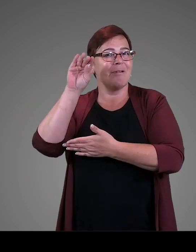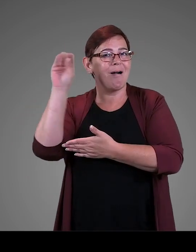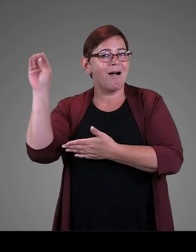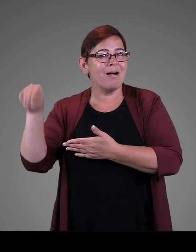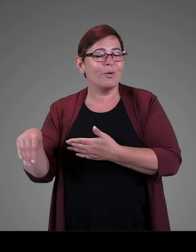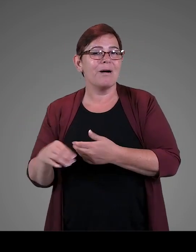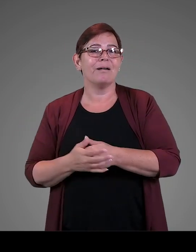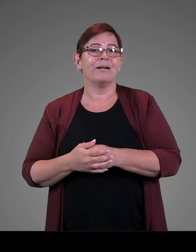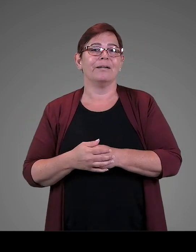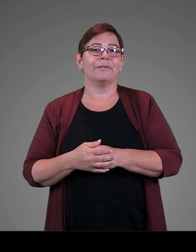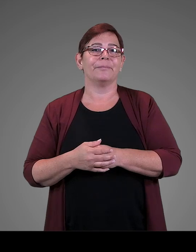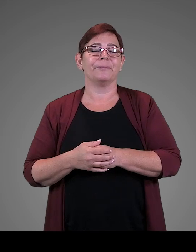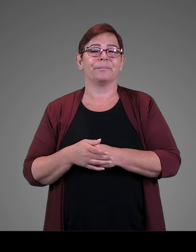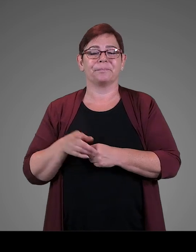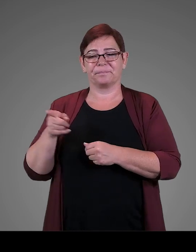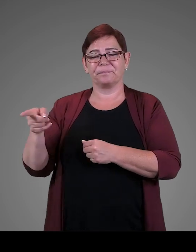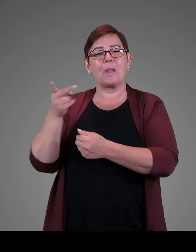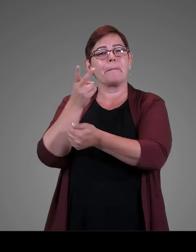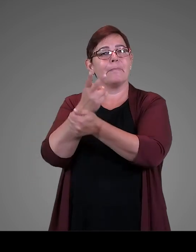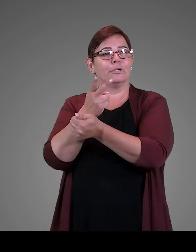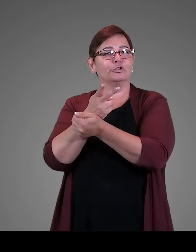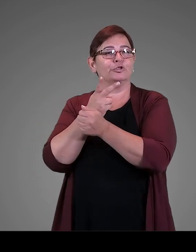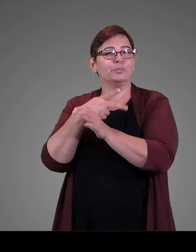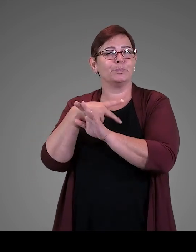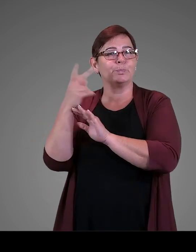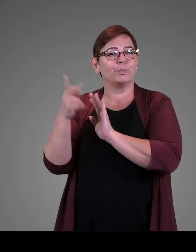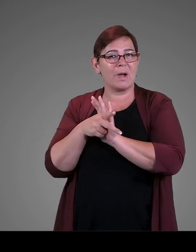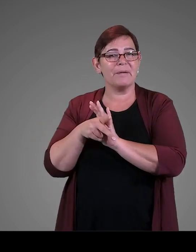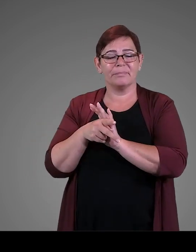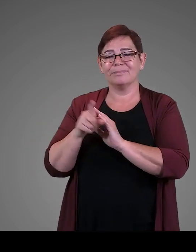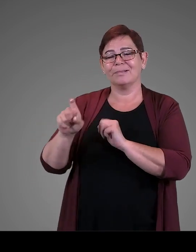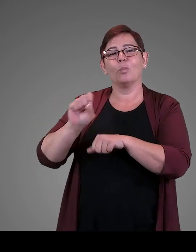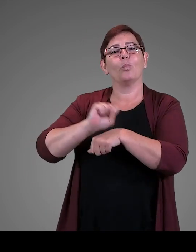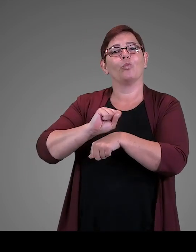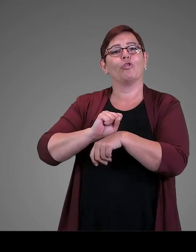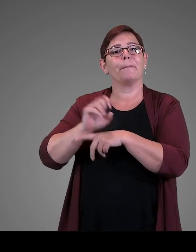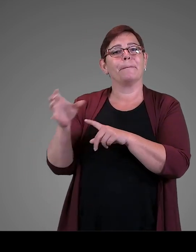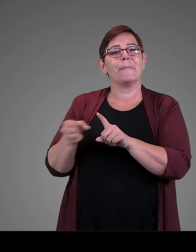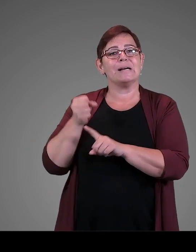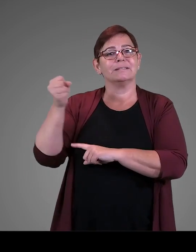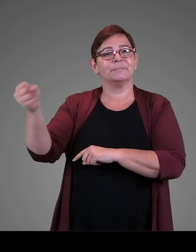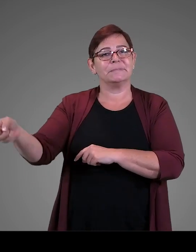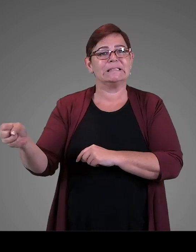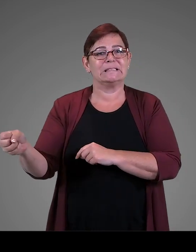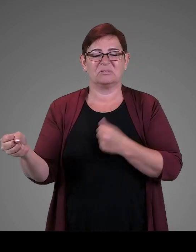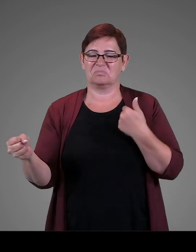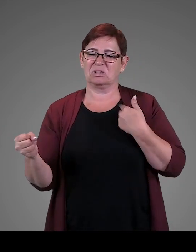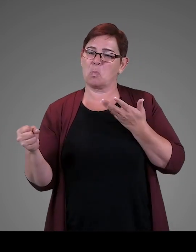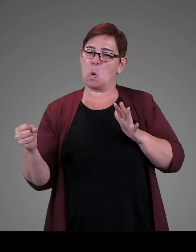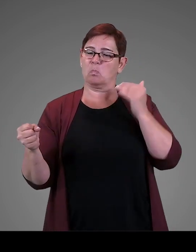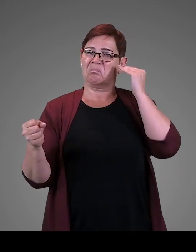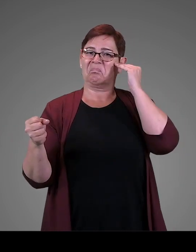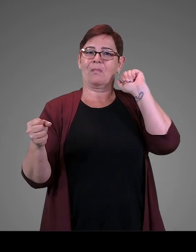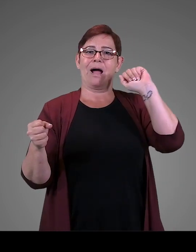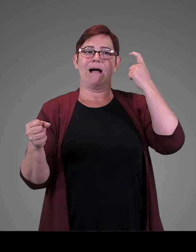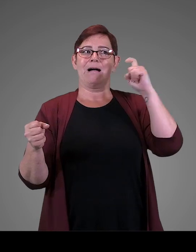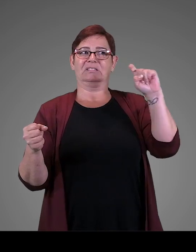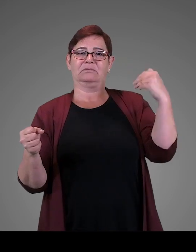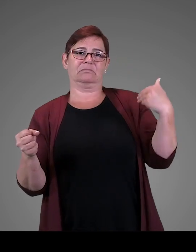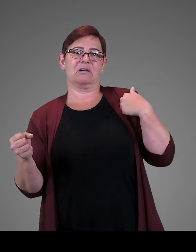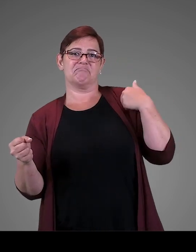ici, et que là, je devais faire un stage à l'Université d'Ottawa. Donc, comme dans la maîtrise, ils nous faisaient faire un stage